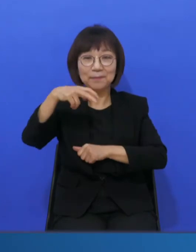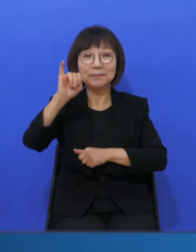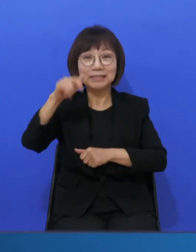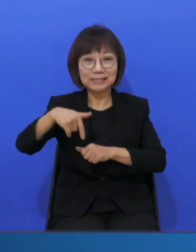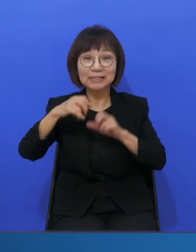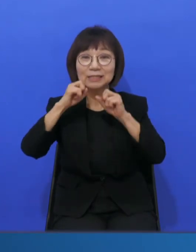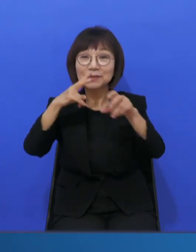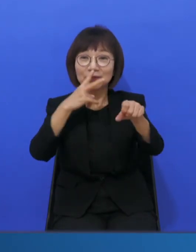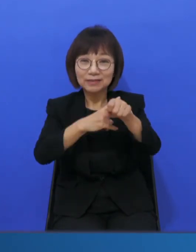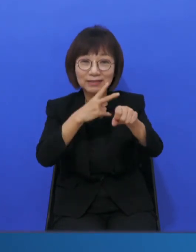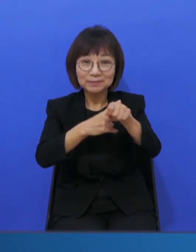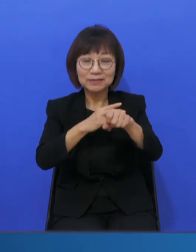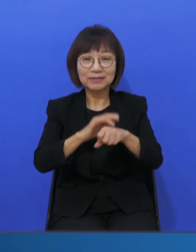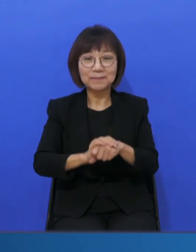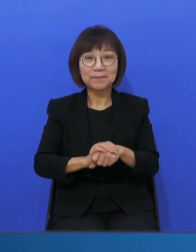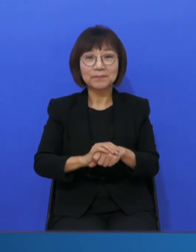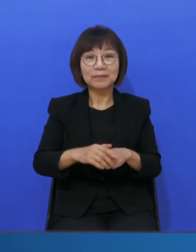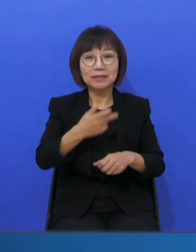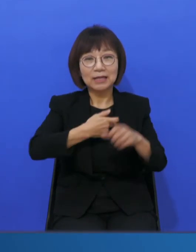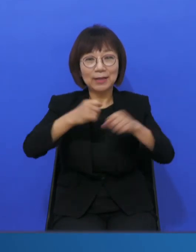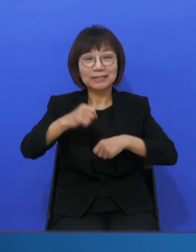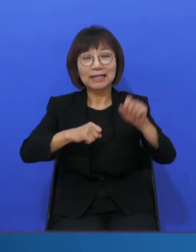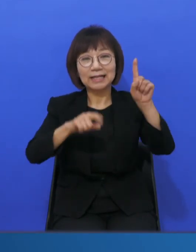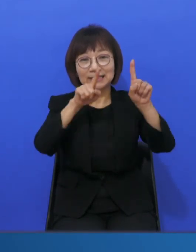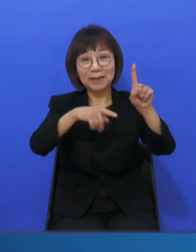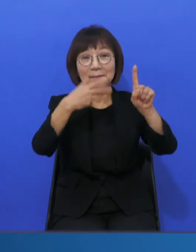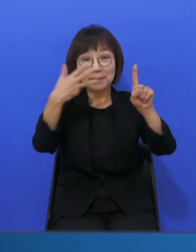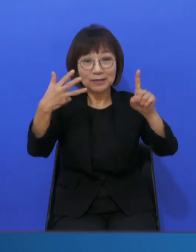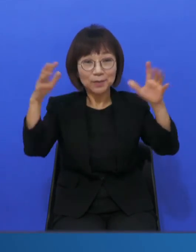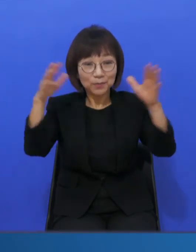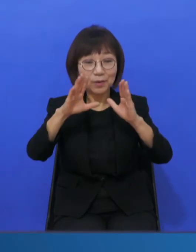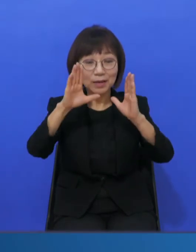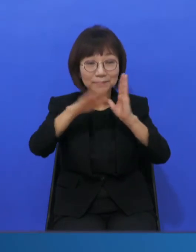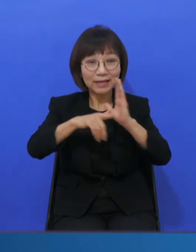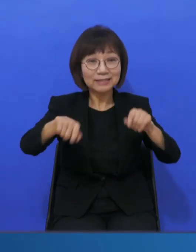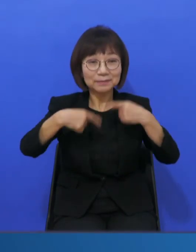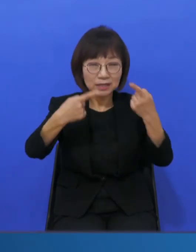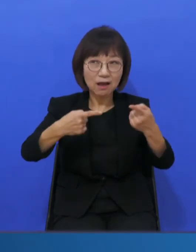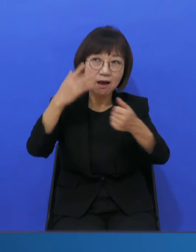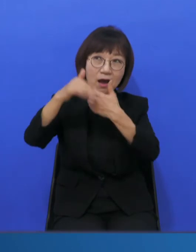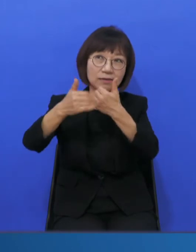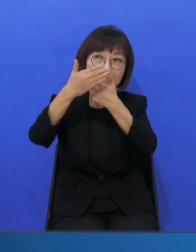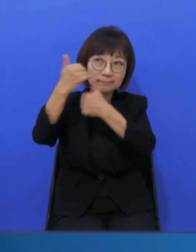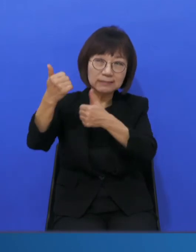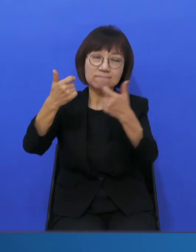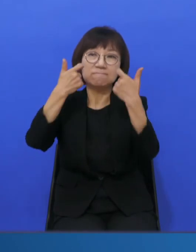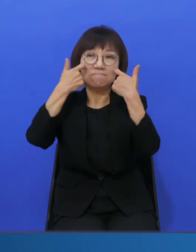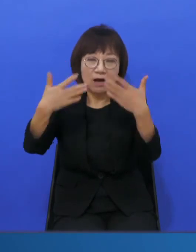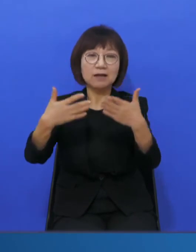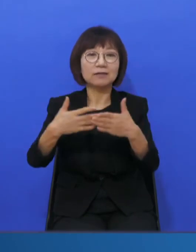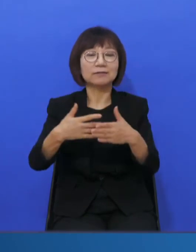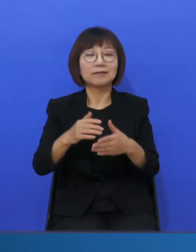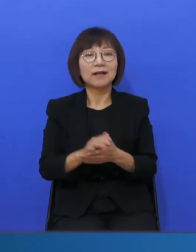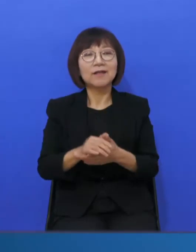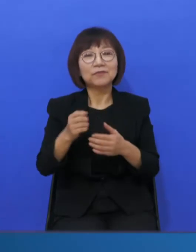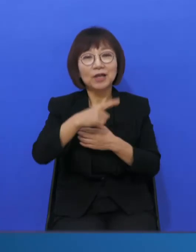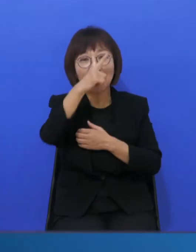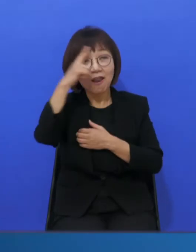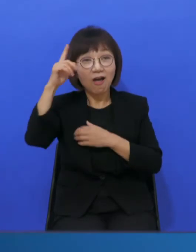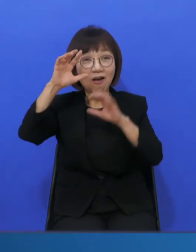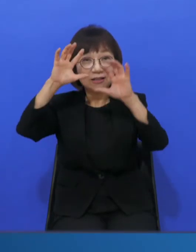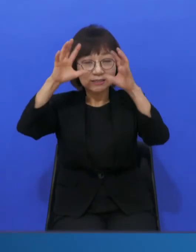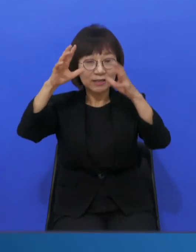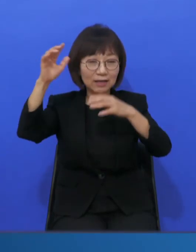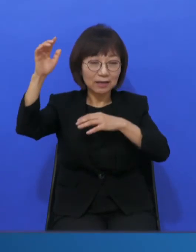놓고 기도하며 모이는 행18 모임에 참석하며 하나님의 부르심을 확인하셨다고 합니다. 그리고 러시아에